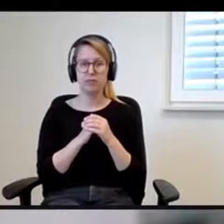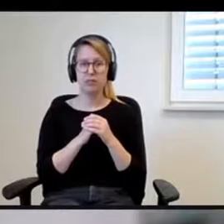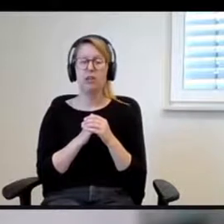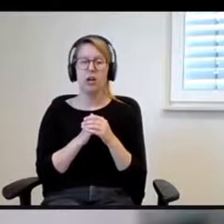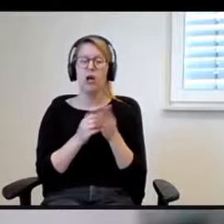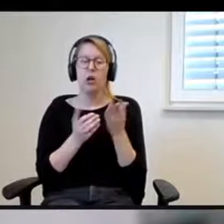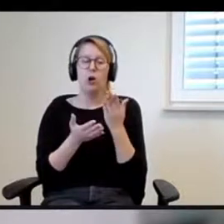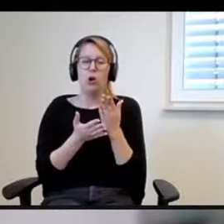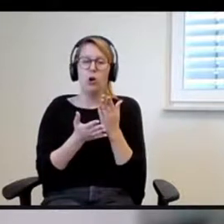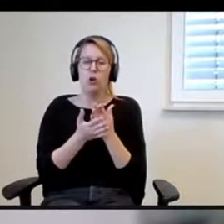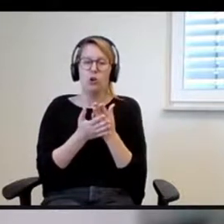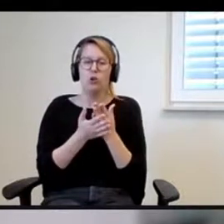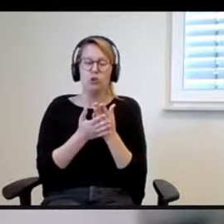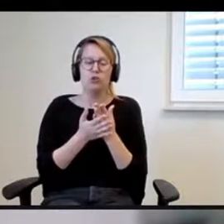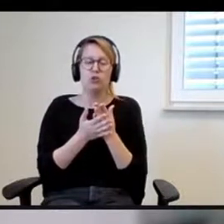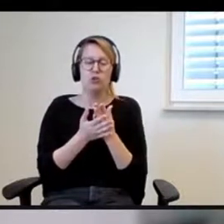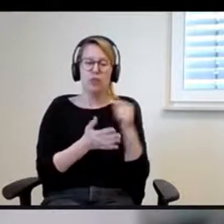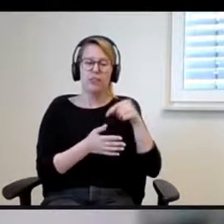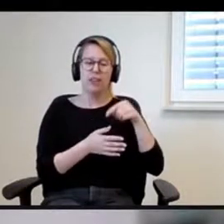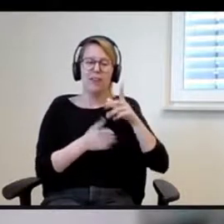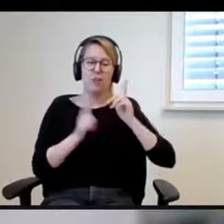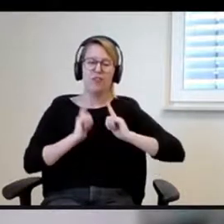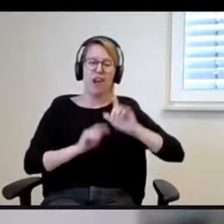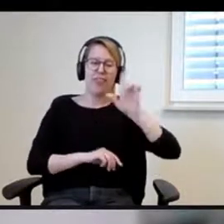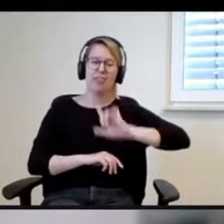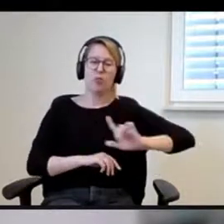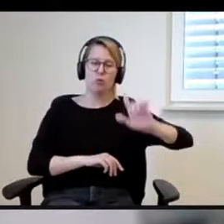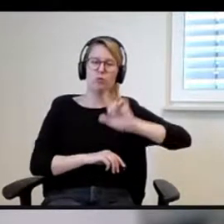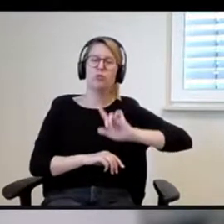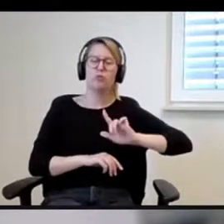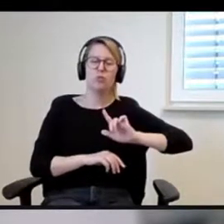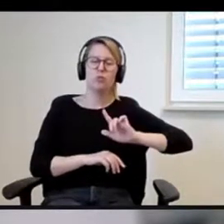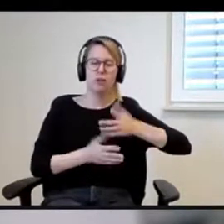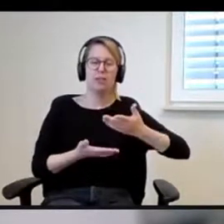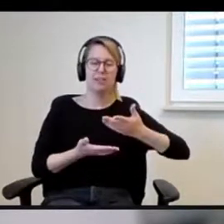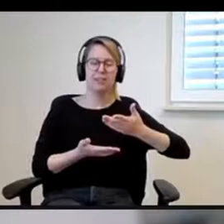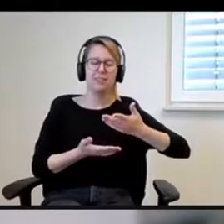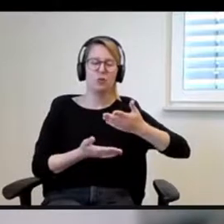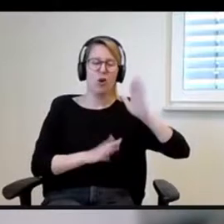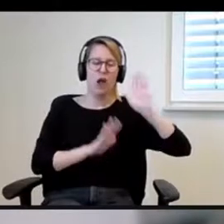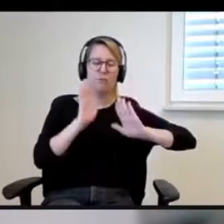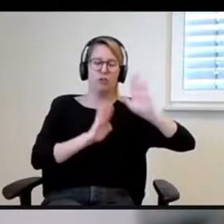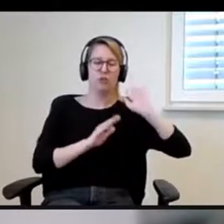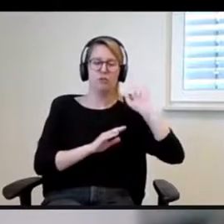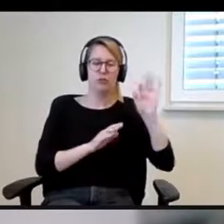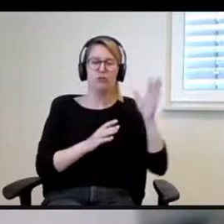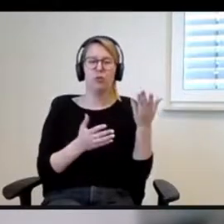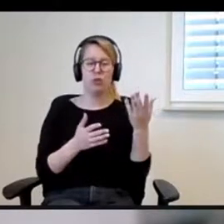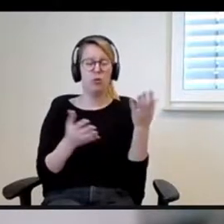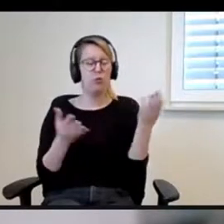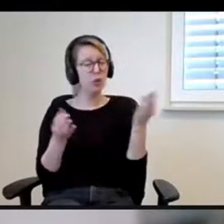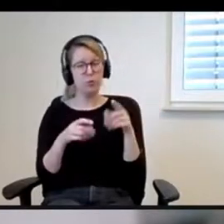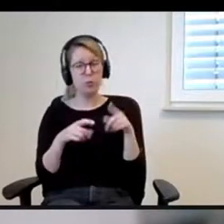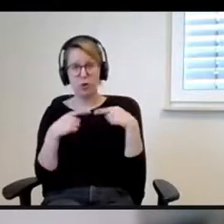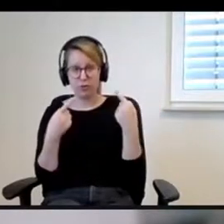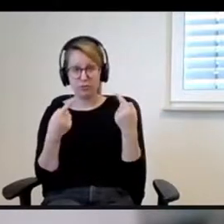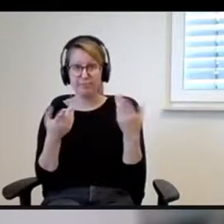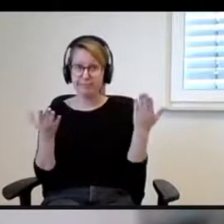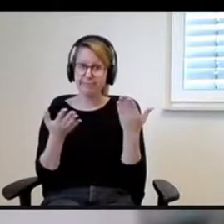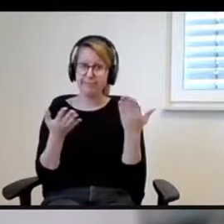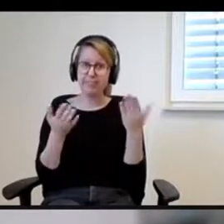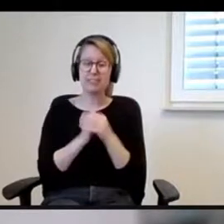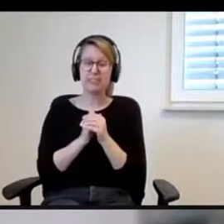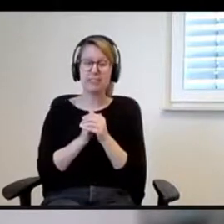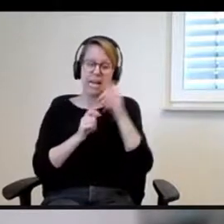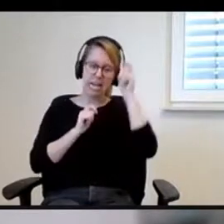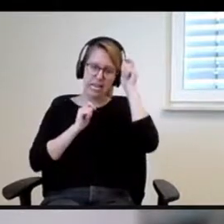et aussi d'un réseau et d'un fonctionnement, je dirais, d'un réseau qui se respecte, où chacun apporte sa